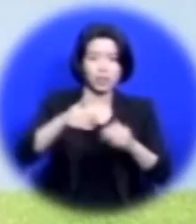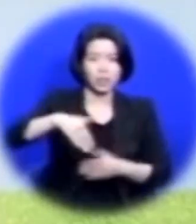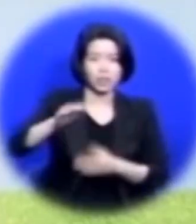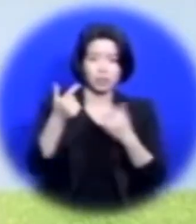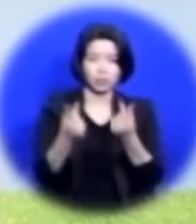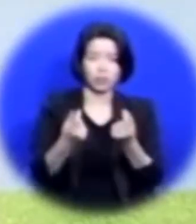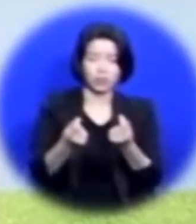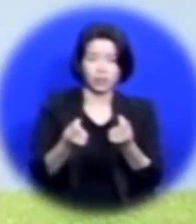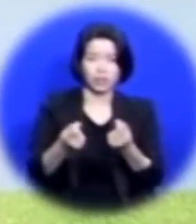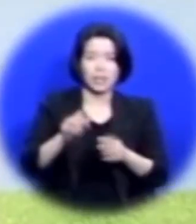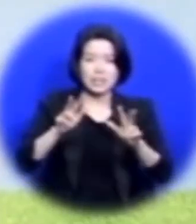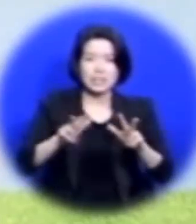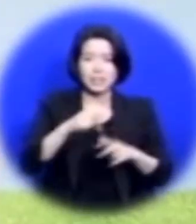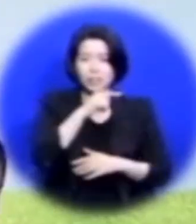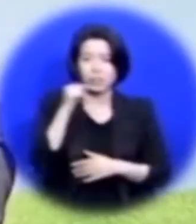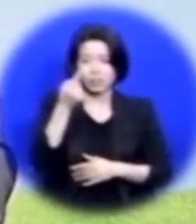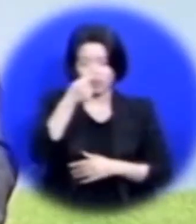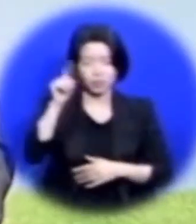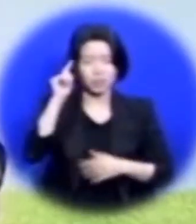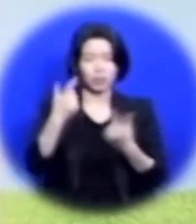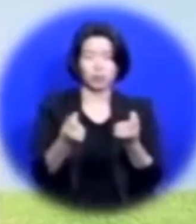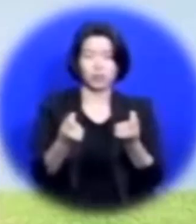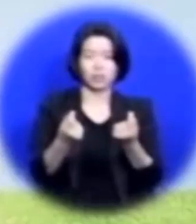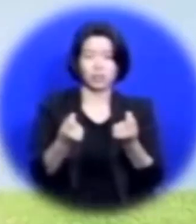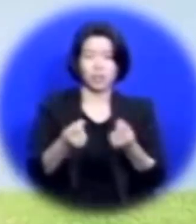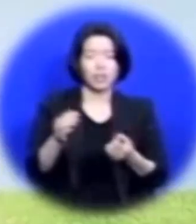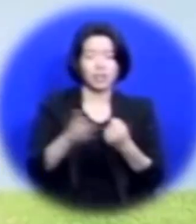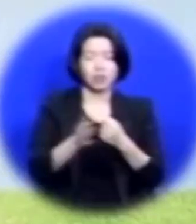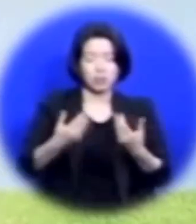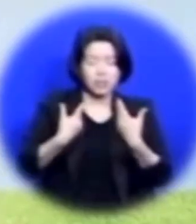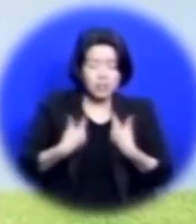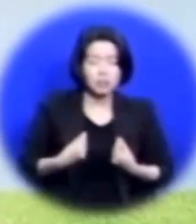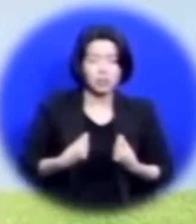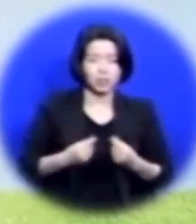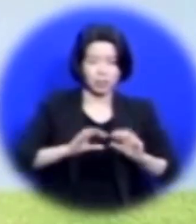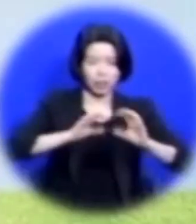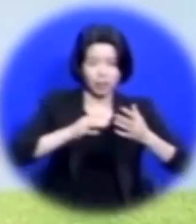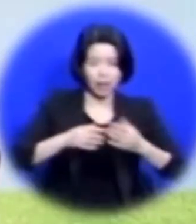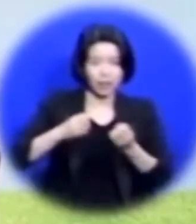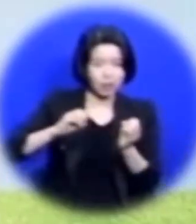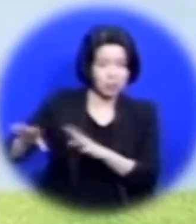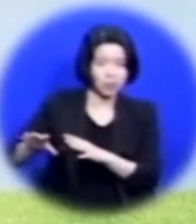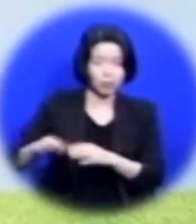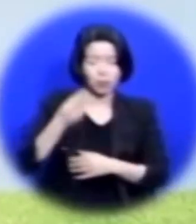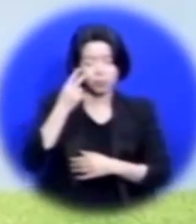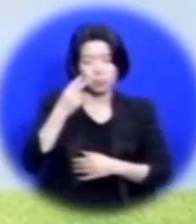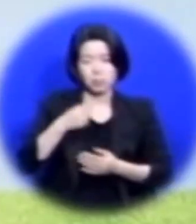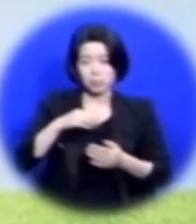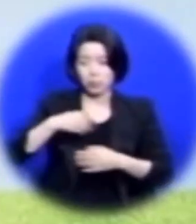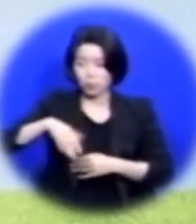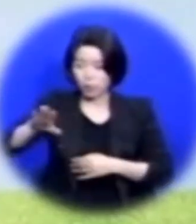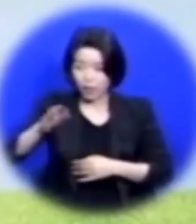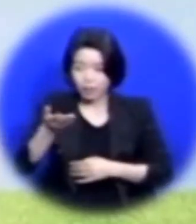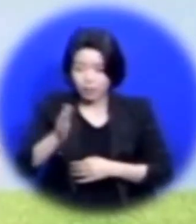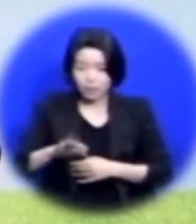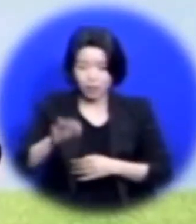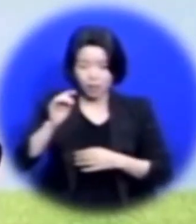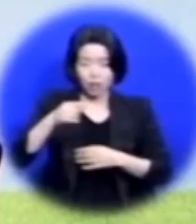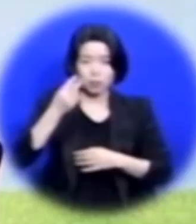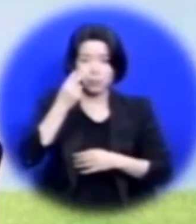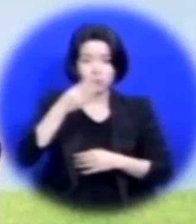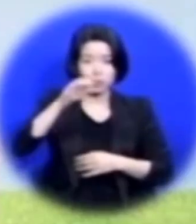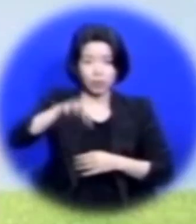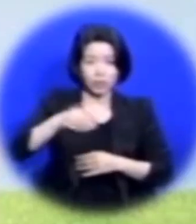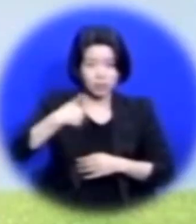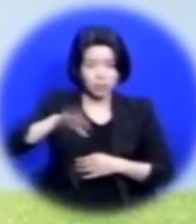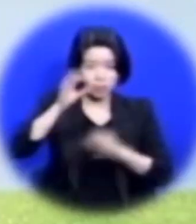러시아가 그렇게 되었다 그래서 실망 에서 조금 마저 버리고 미국으로 왔는데 미국의 와보니까